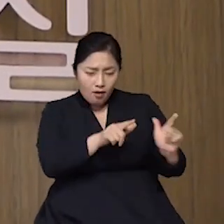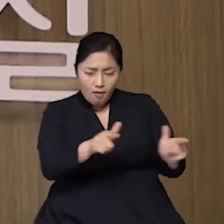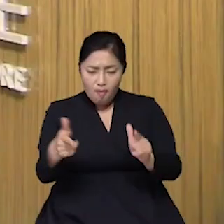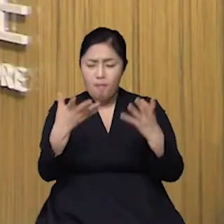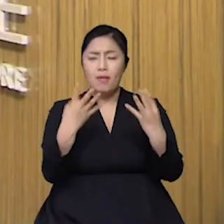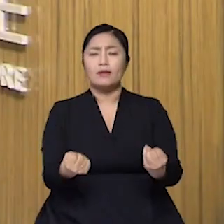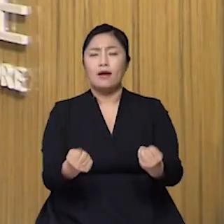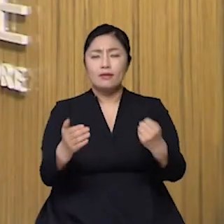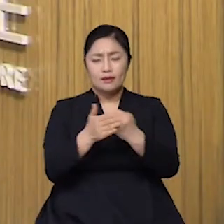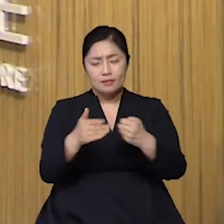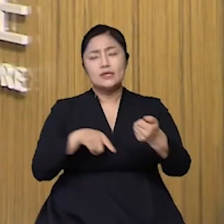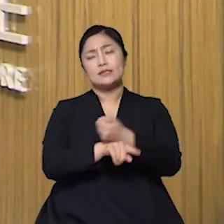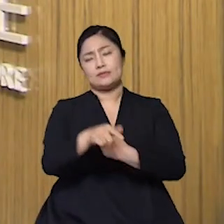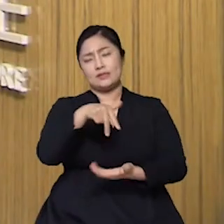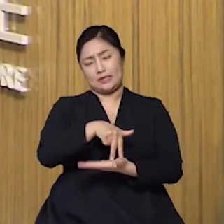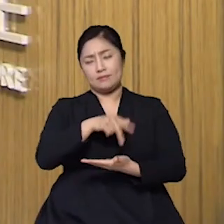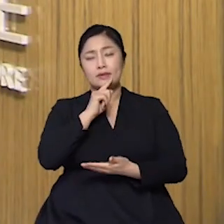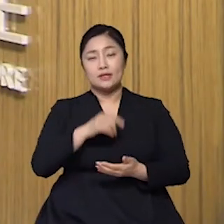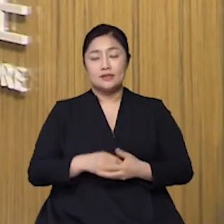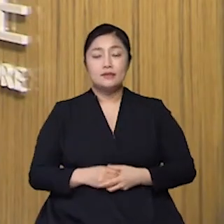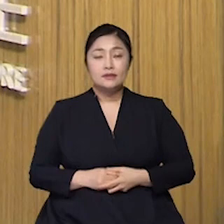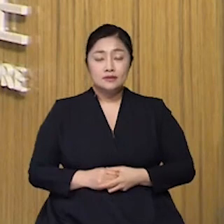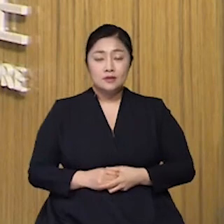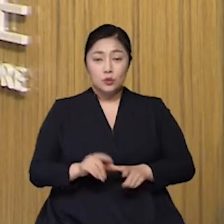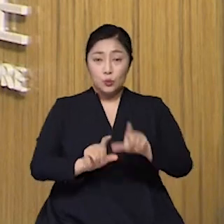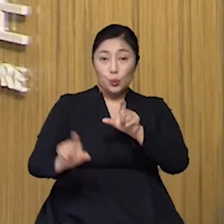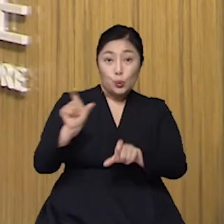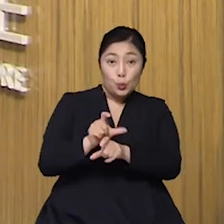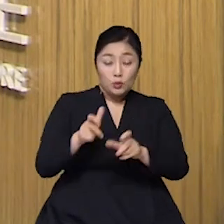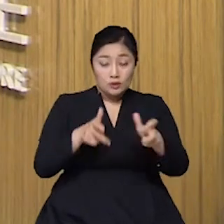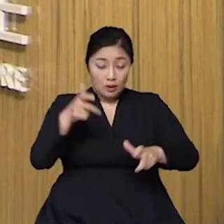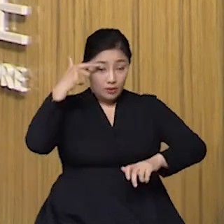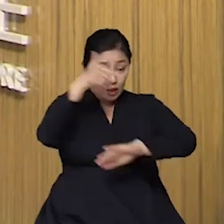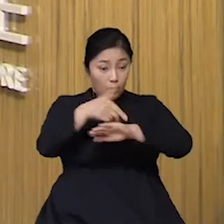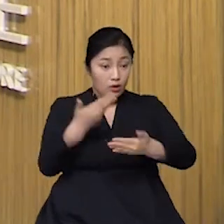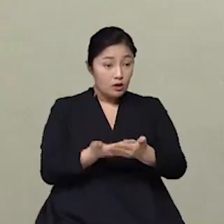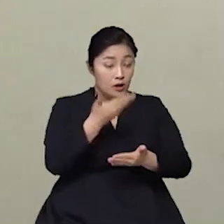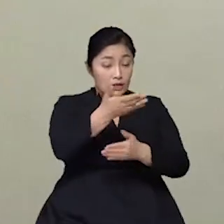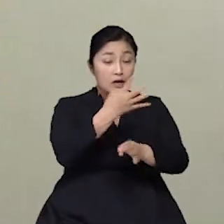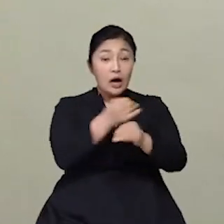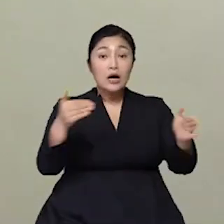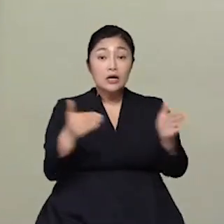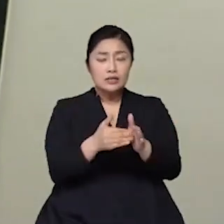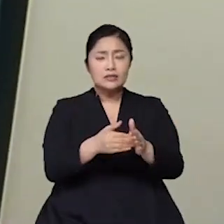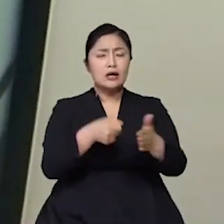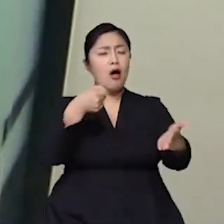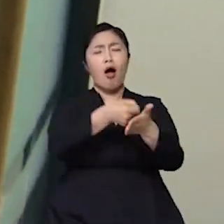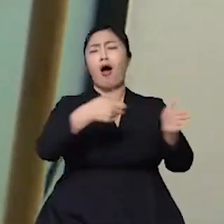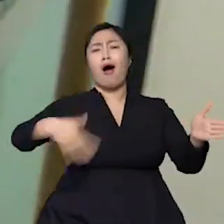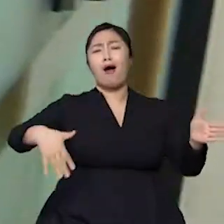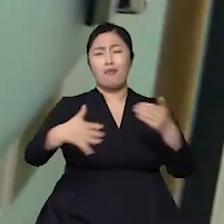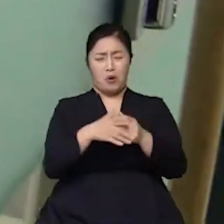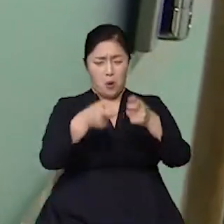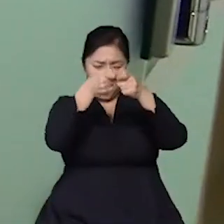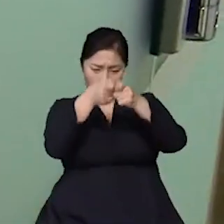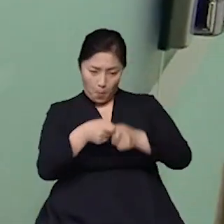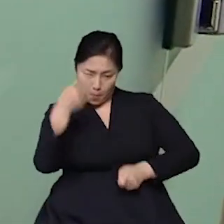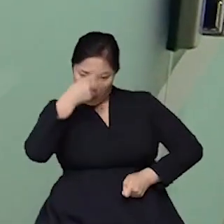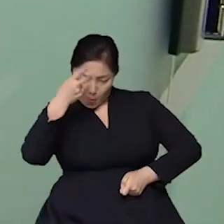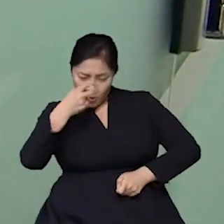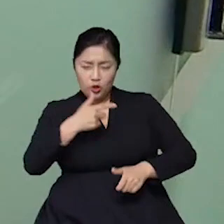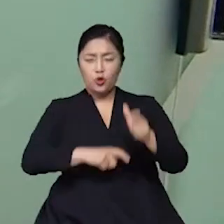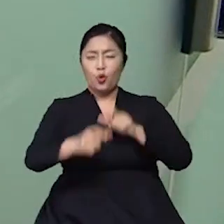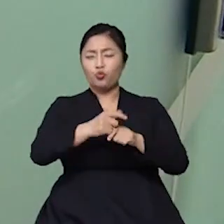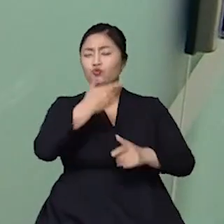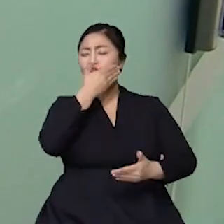사항이 많기 때문이라는 입장입니다. 더욱이 사업계획서 제출 마감 시간이 정해지지 않아 꼼꼼히 검토하는